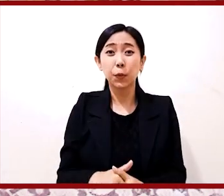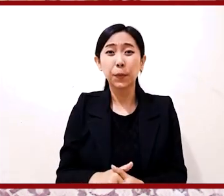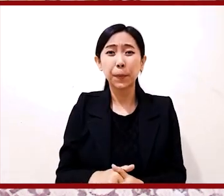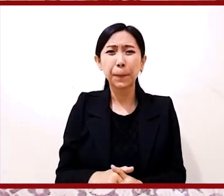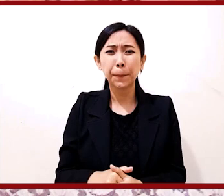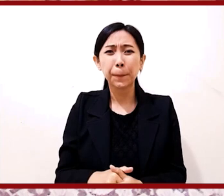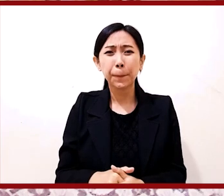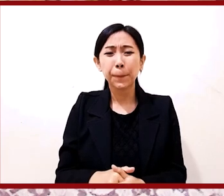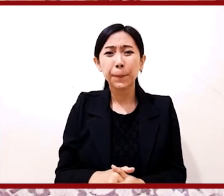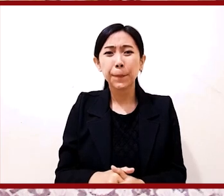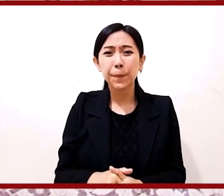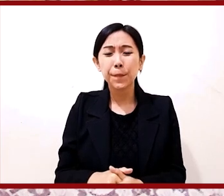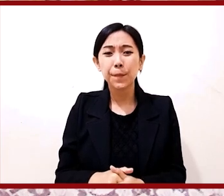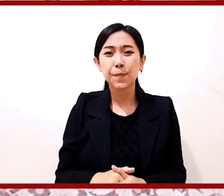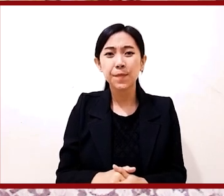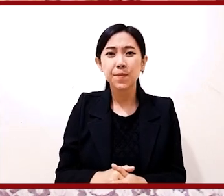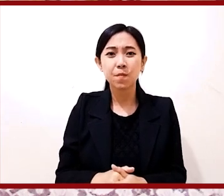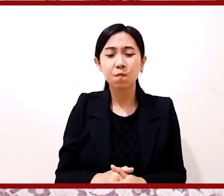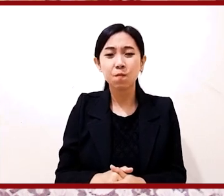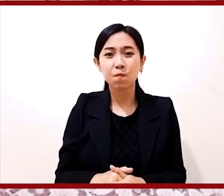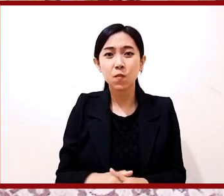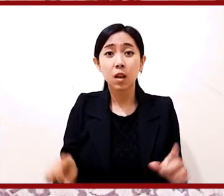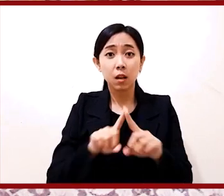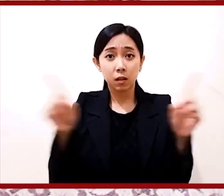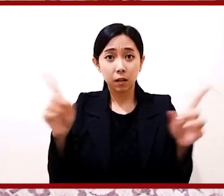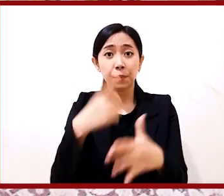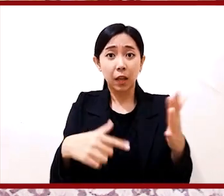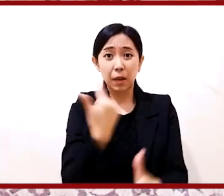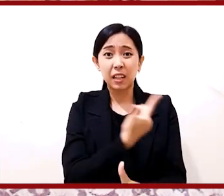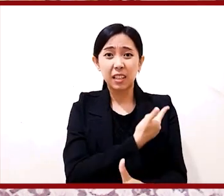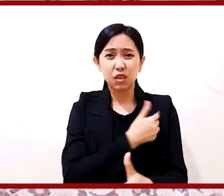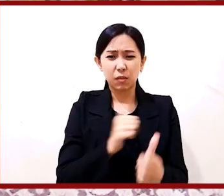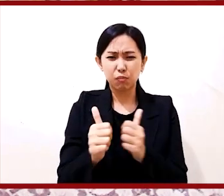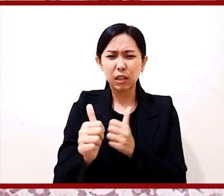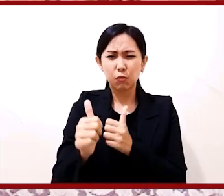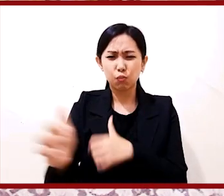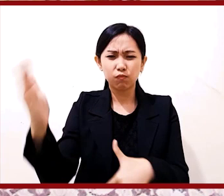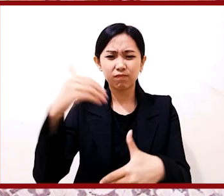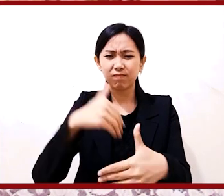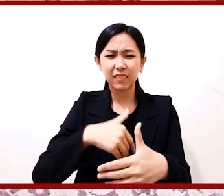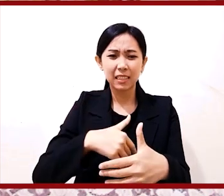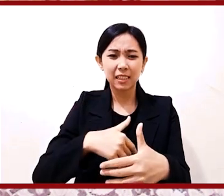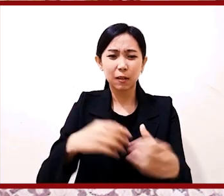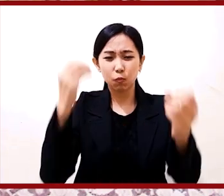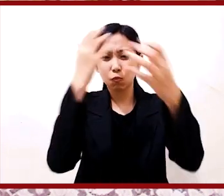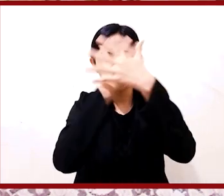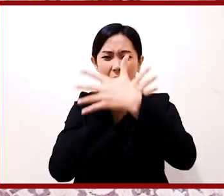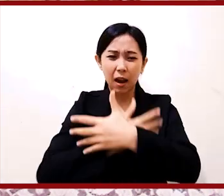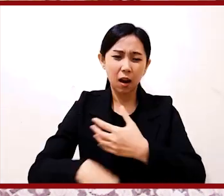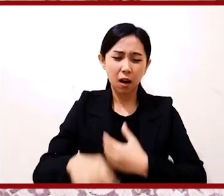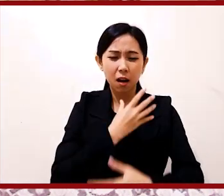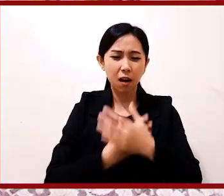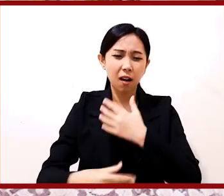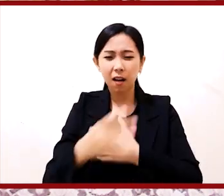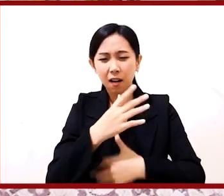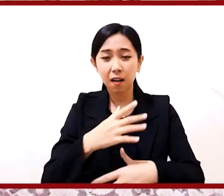takut juga dinyatakan dalam liturgi kita hari ini. Namun apakah kita akan tenggelam dalam kekhawatiran dan ketakutan